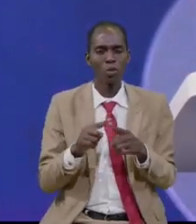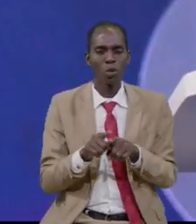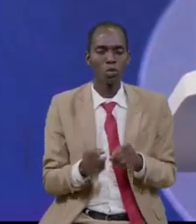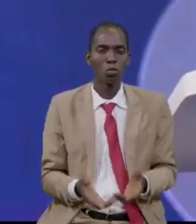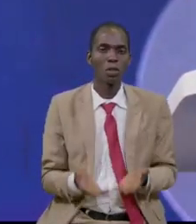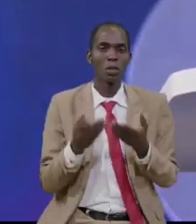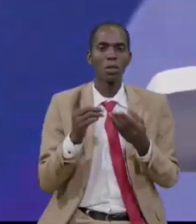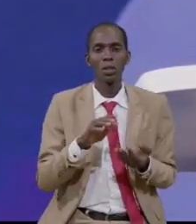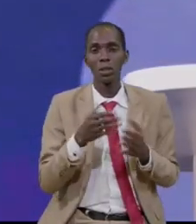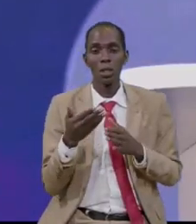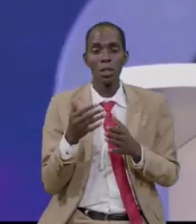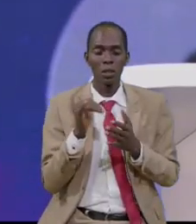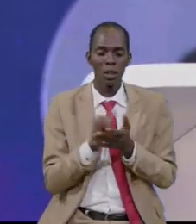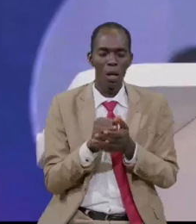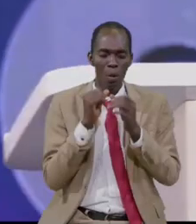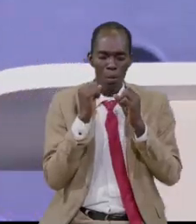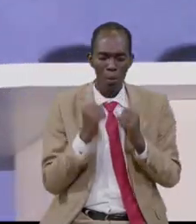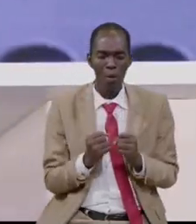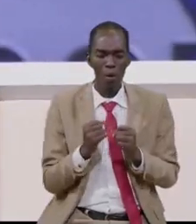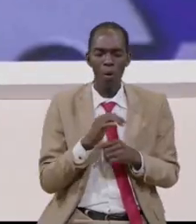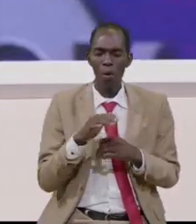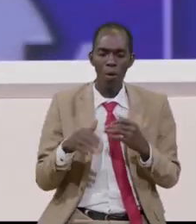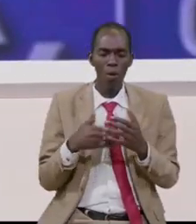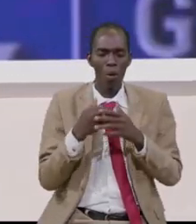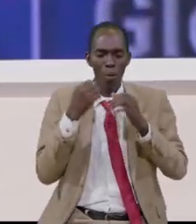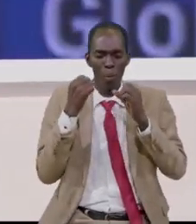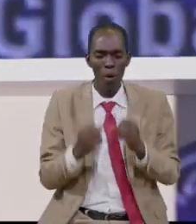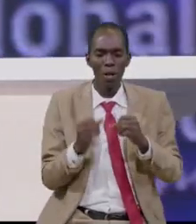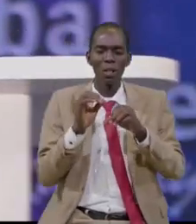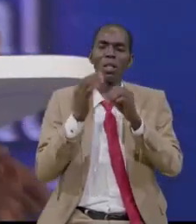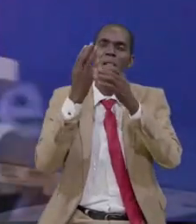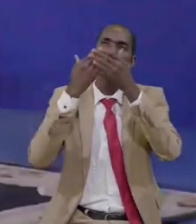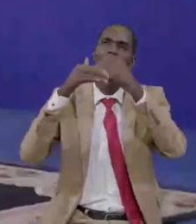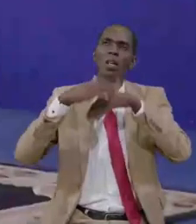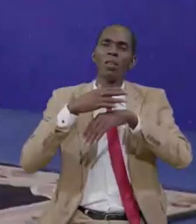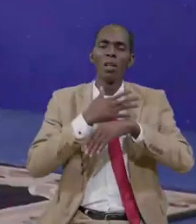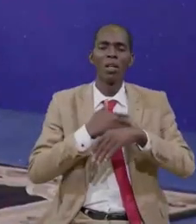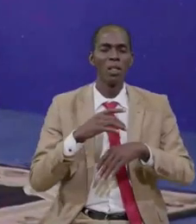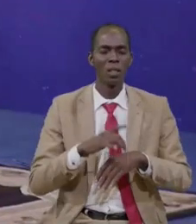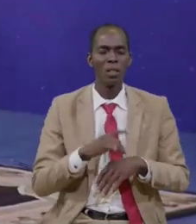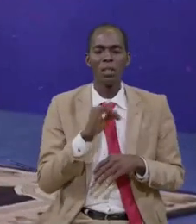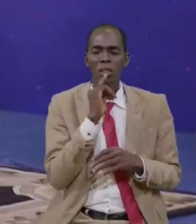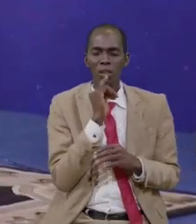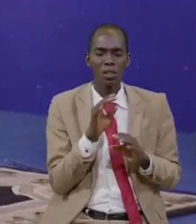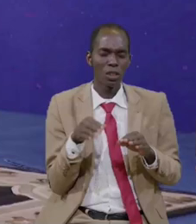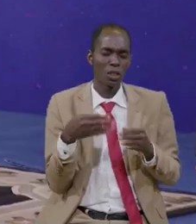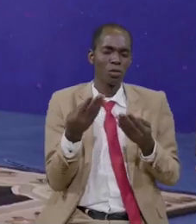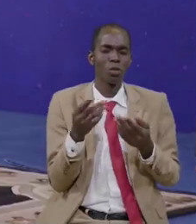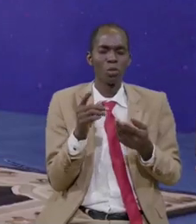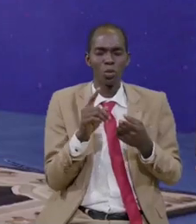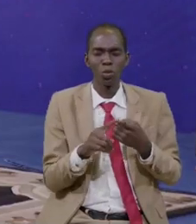morts, la puissance, tout pouvoir m'a été donné dans le ciel et sur la terre. Il dit,